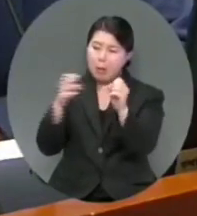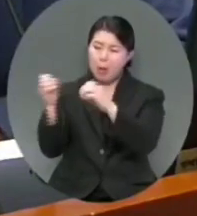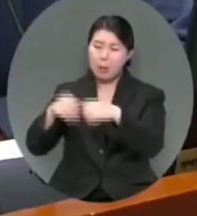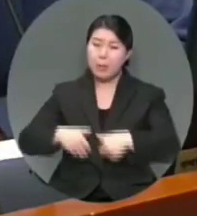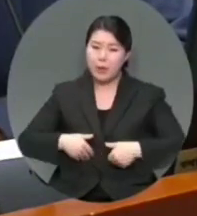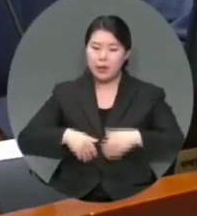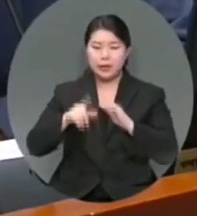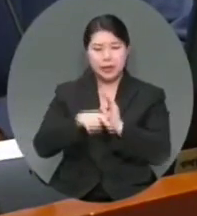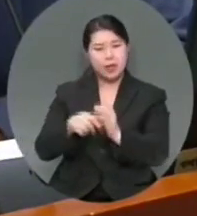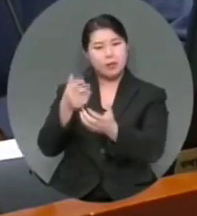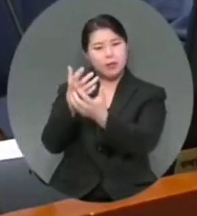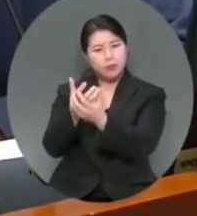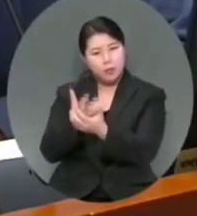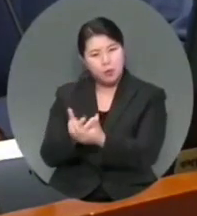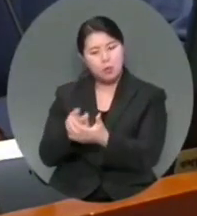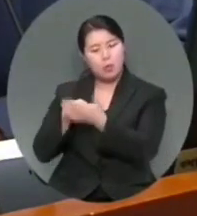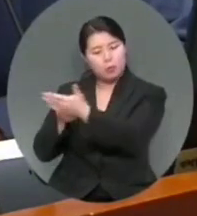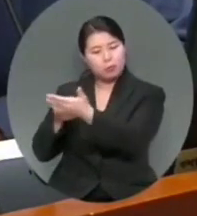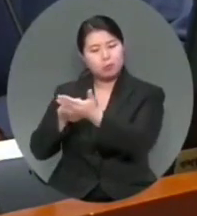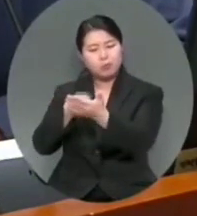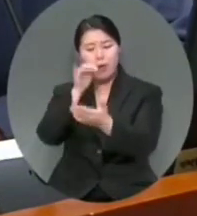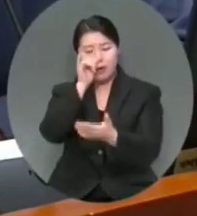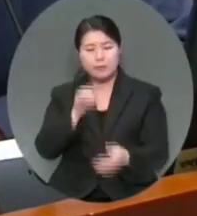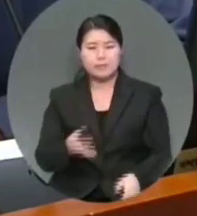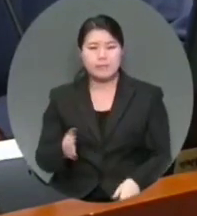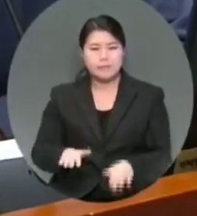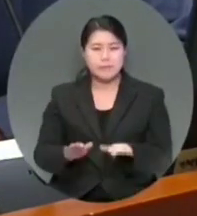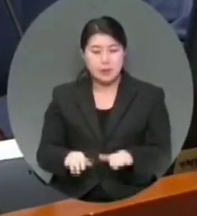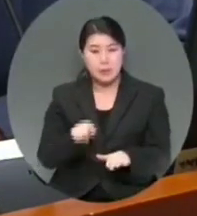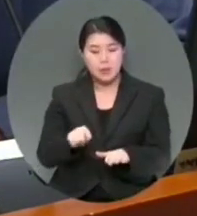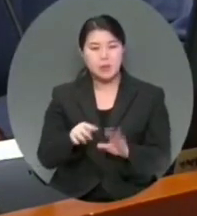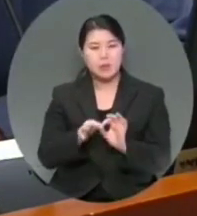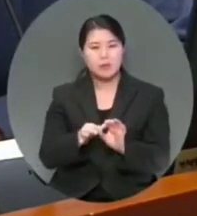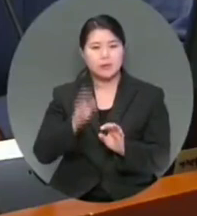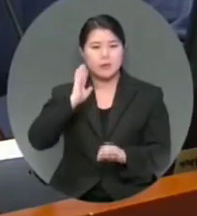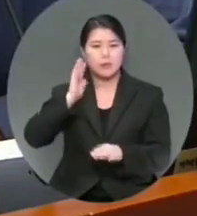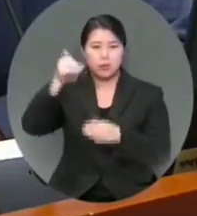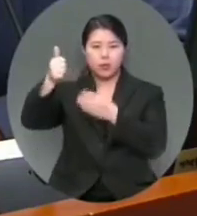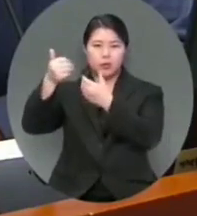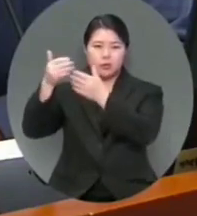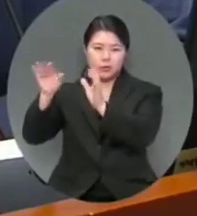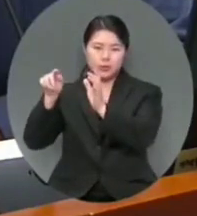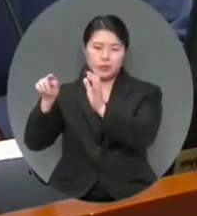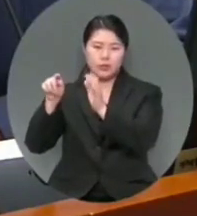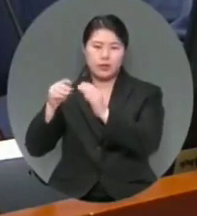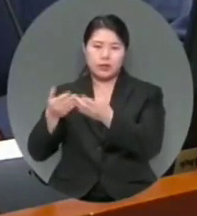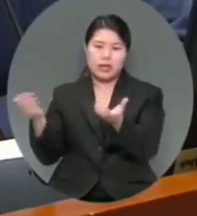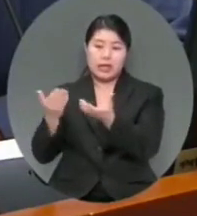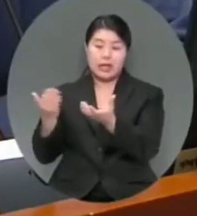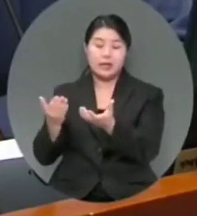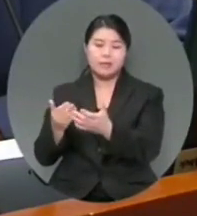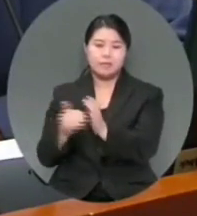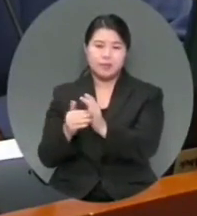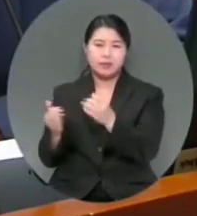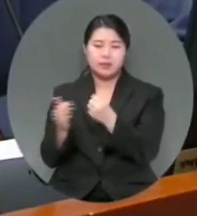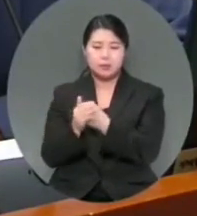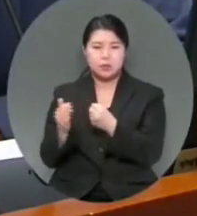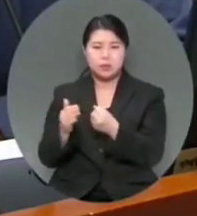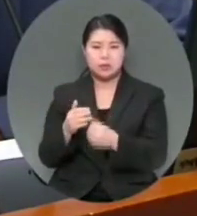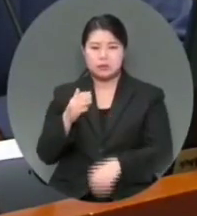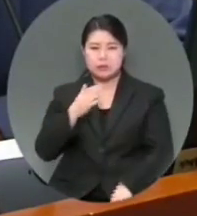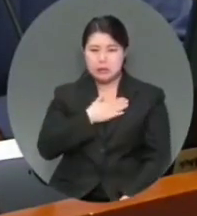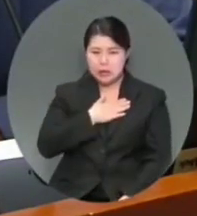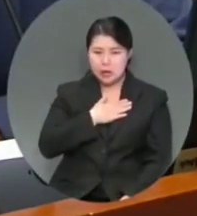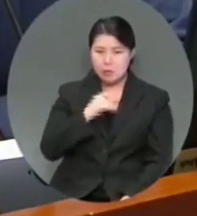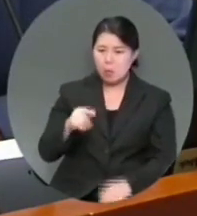뭐 실무적인 의견을 개진하고 하는데 이번과 관련해서는 대통령실에서 저기 업무를 한 것이기 때문에 거기에 관해서 저희들이